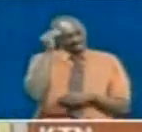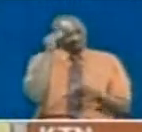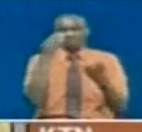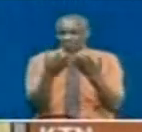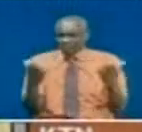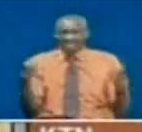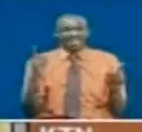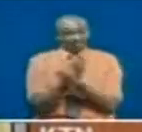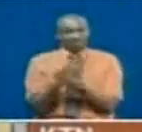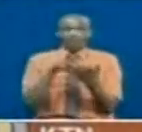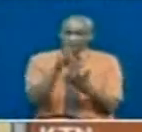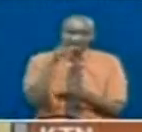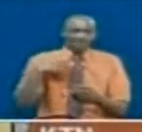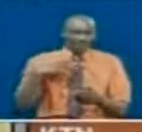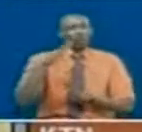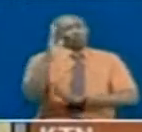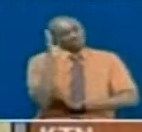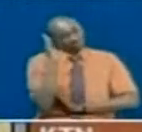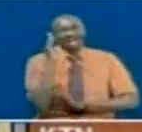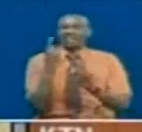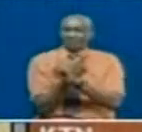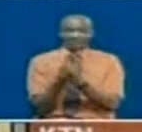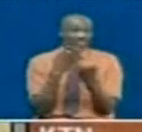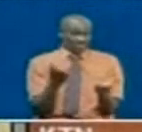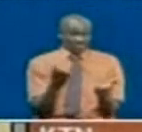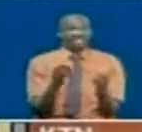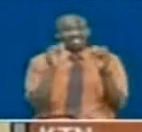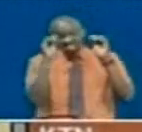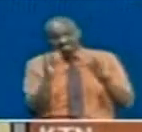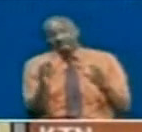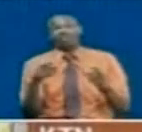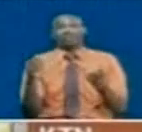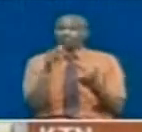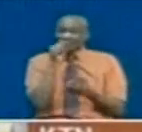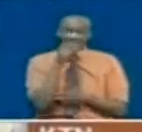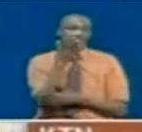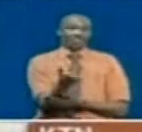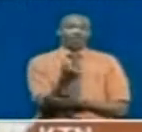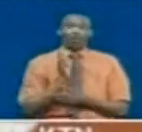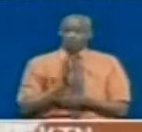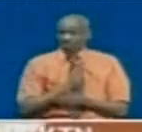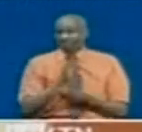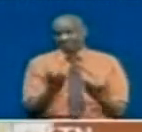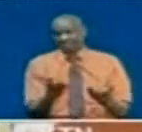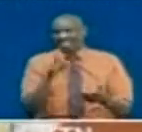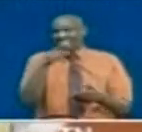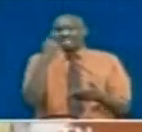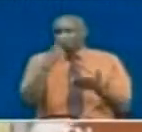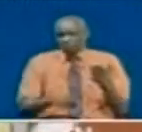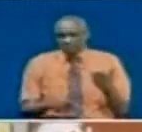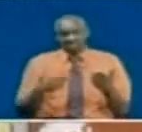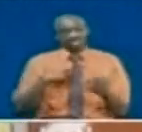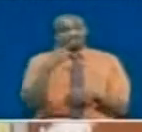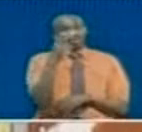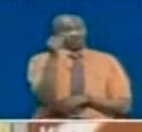kulipa wapishi, mabawabu na wafanyikazi wengine, wakiwemo walimu walioajiriwa na bodi. Hii ni licha kuwa zaidi ya 25%